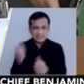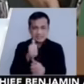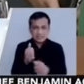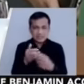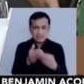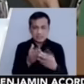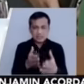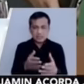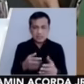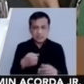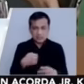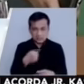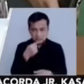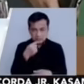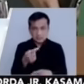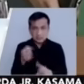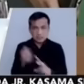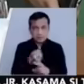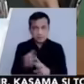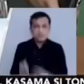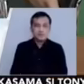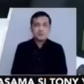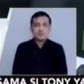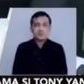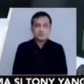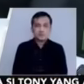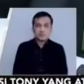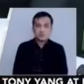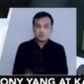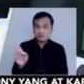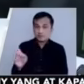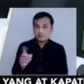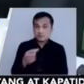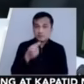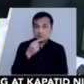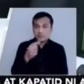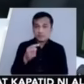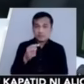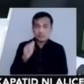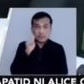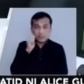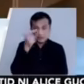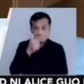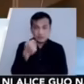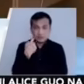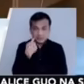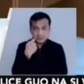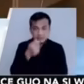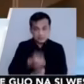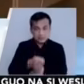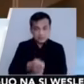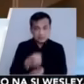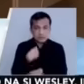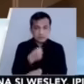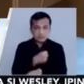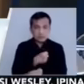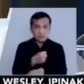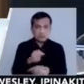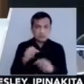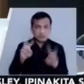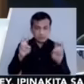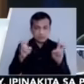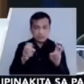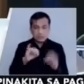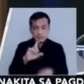victim yan ang sinabi ni dismiss ban Mayor Alice guo sa pagdinig kanina ng senado tungkol sa mga illegal na Pogo